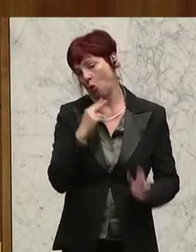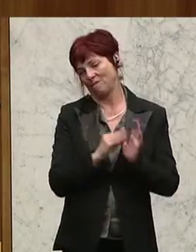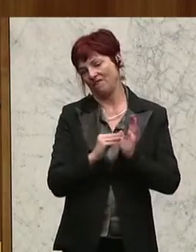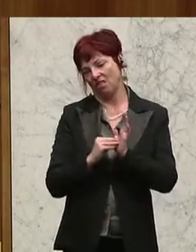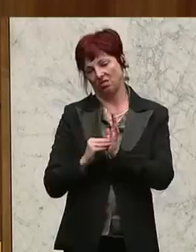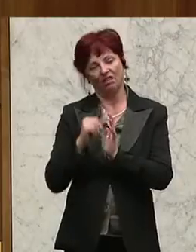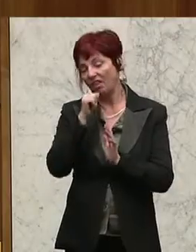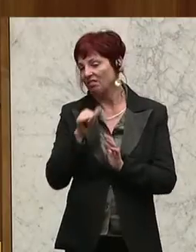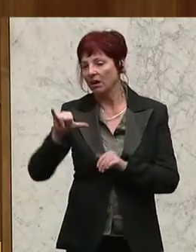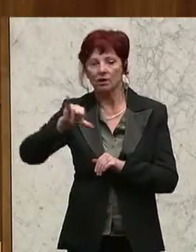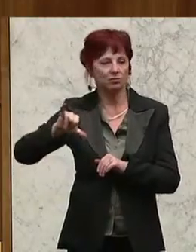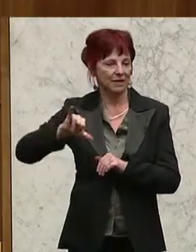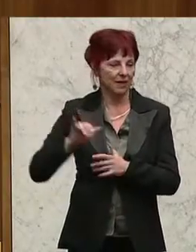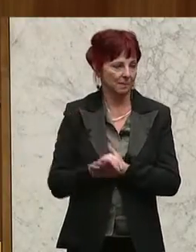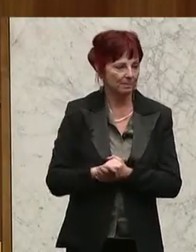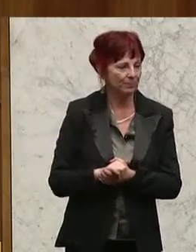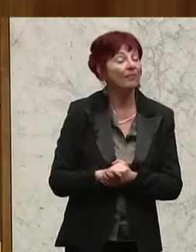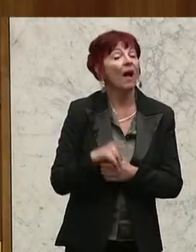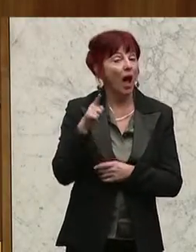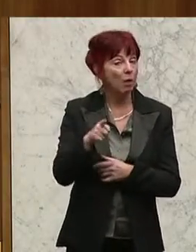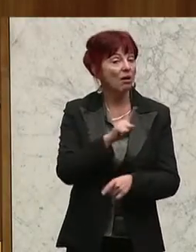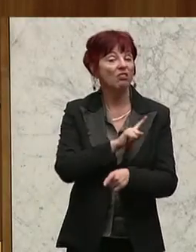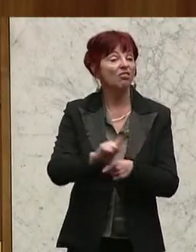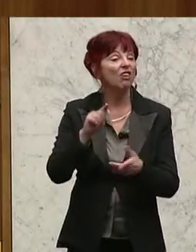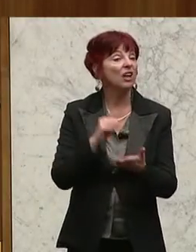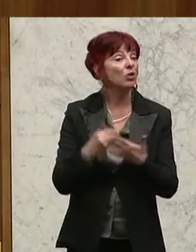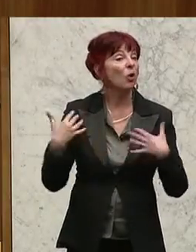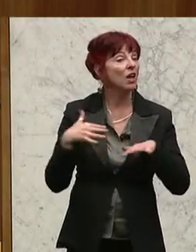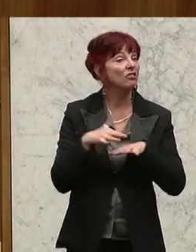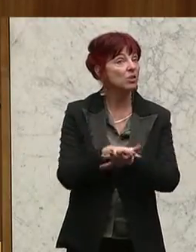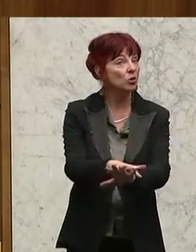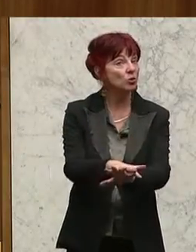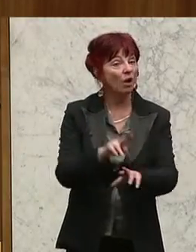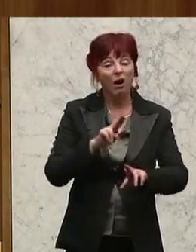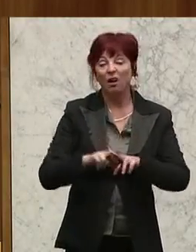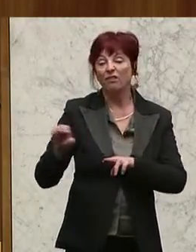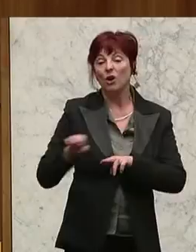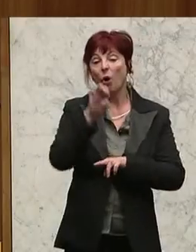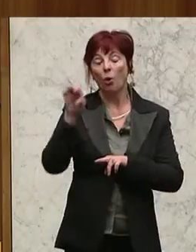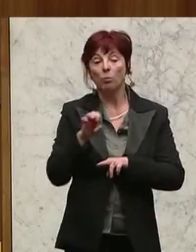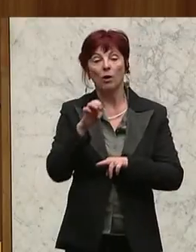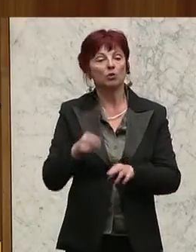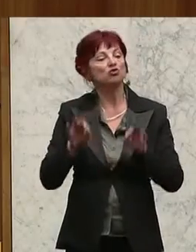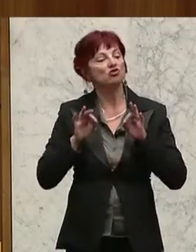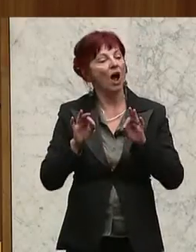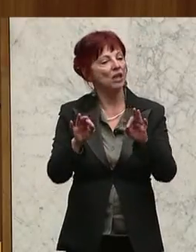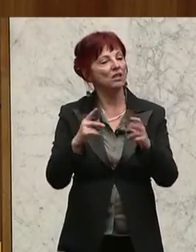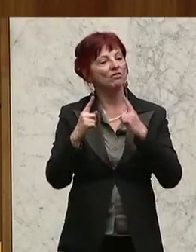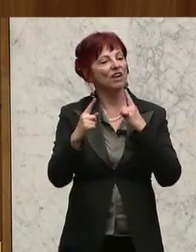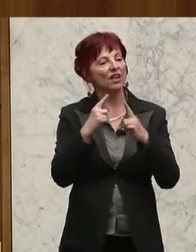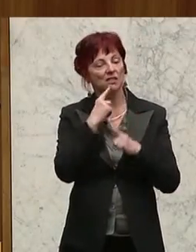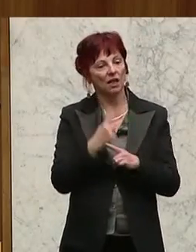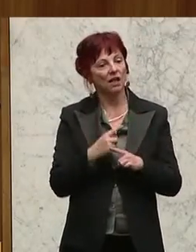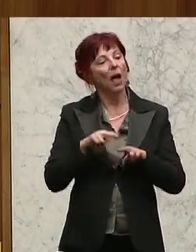fehlt weitestgehend die Infrastruktur. Wenn Sie von Europa und wenn Sie vom Straßenverkehr reden, dann finde ich, dass Sie im Nationalrat die österreichischen